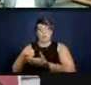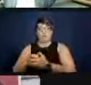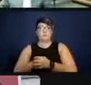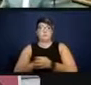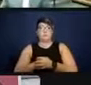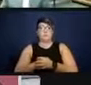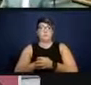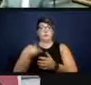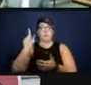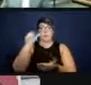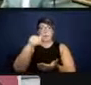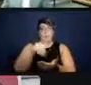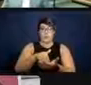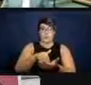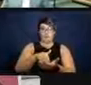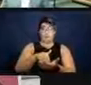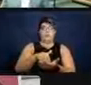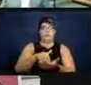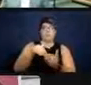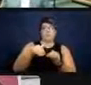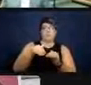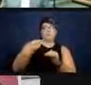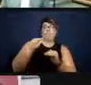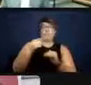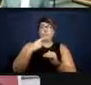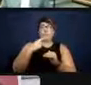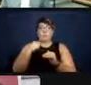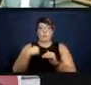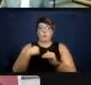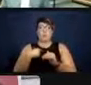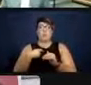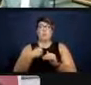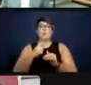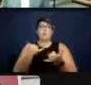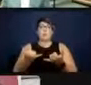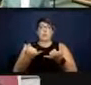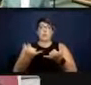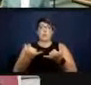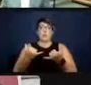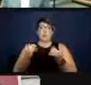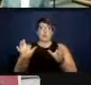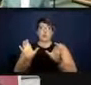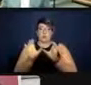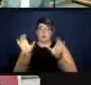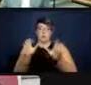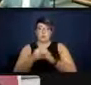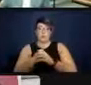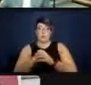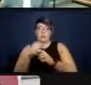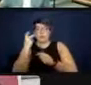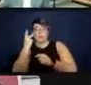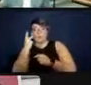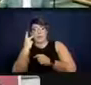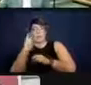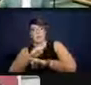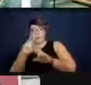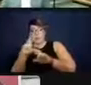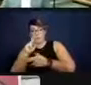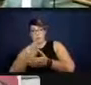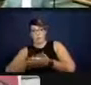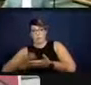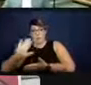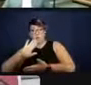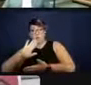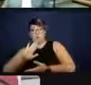المجتمع. وبالإضافة إلى ذلك، حوالي 1088 كان لديهم شهادات موافق عليها